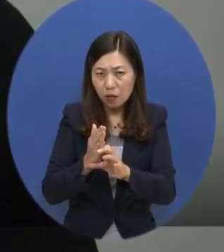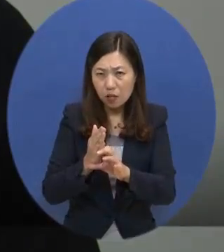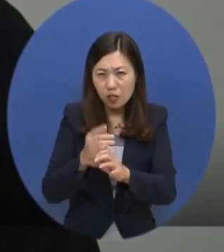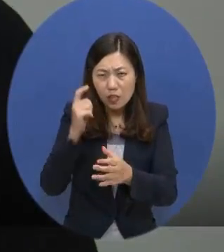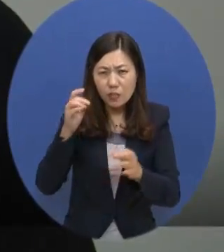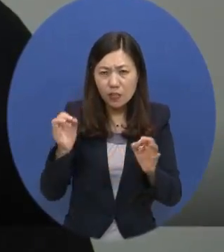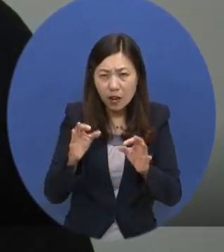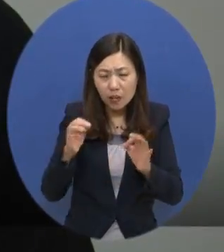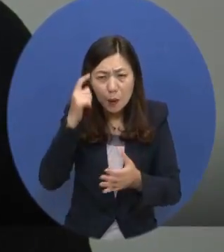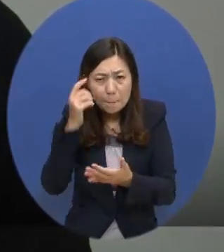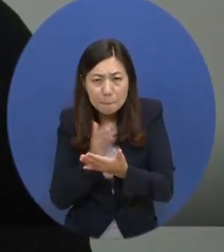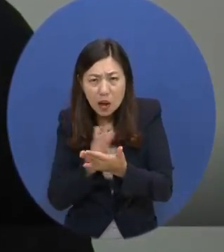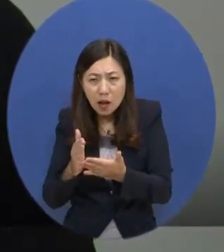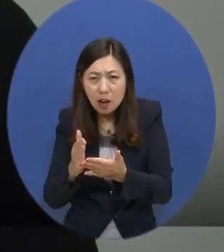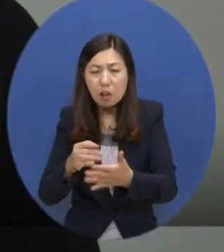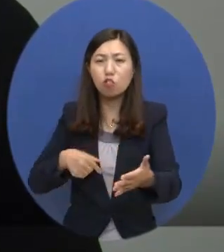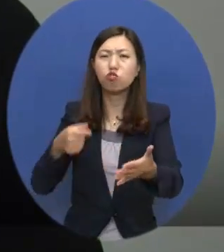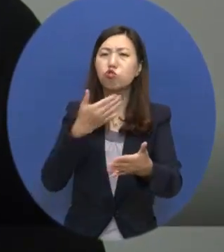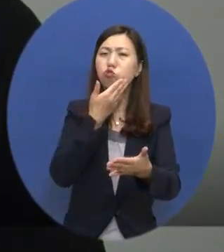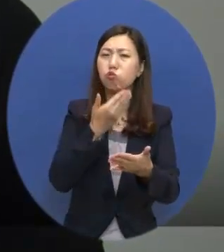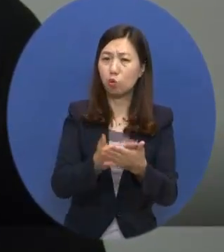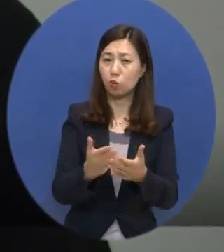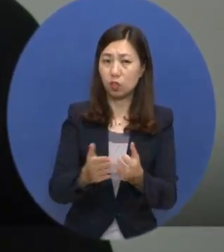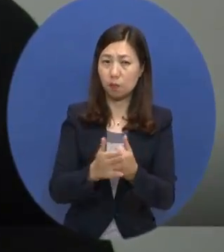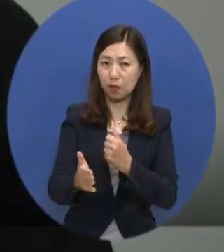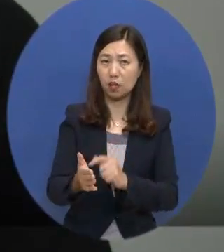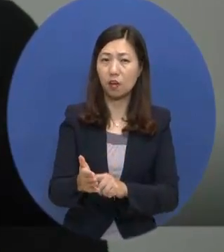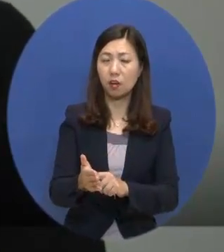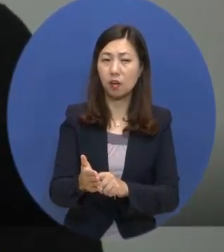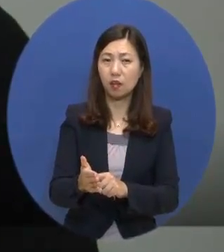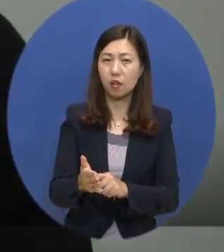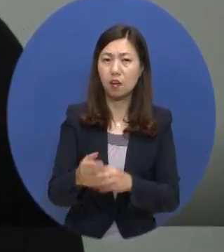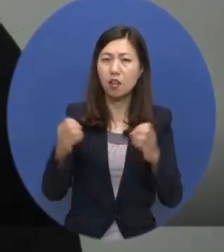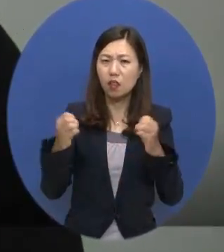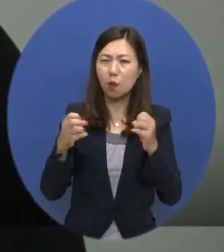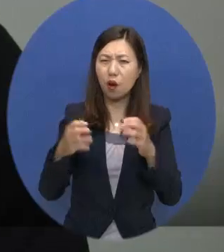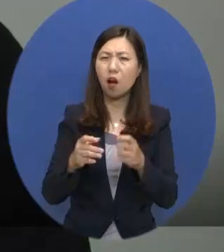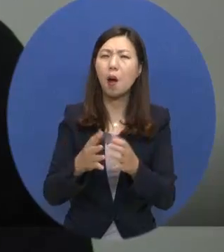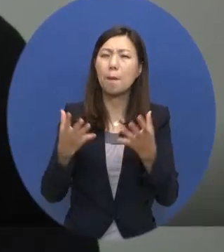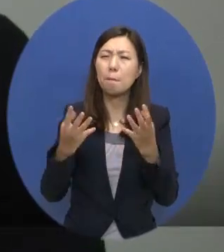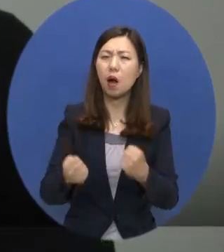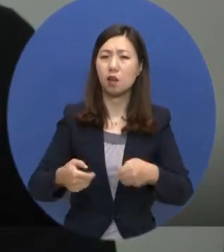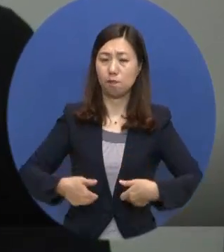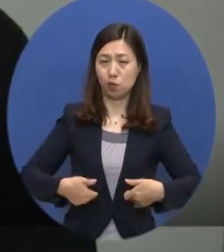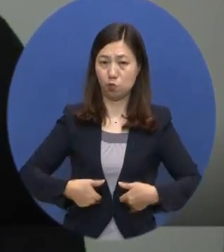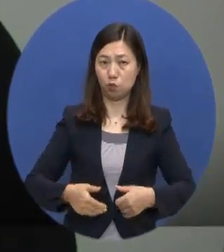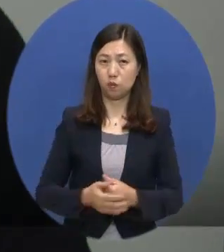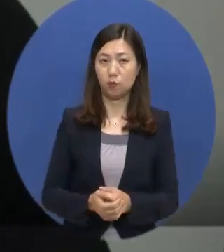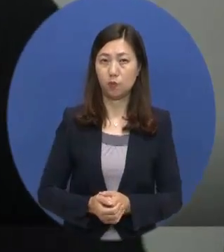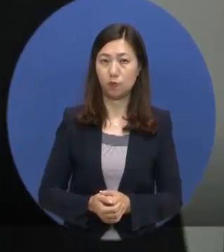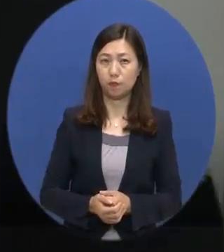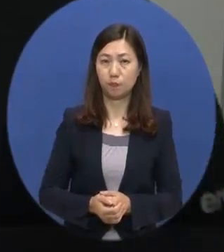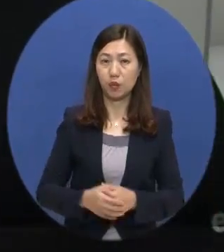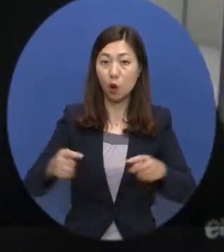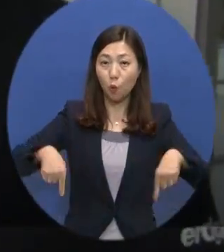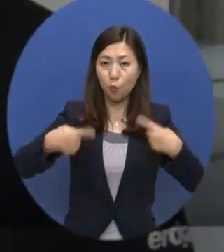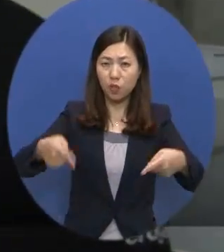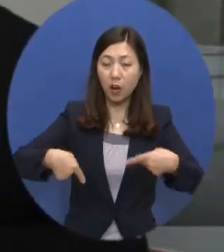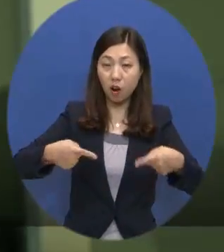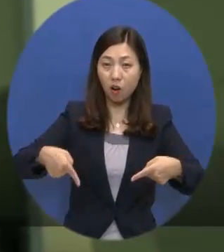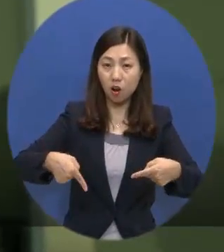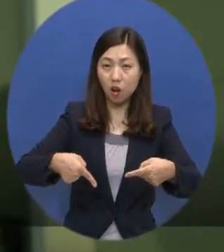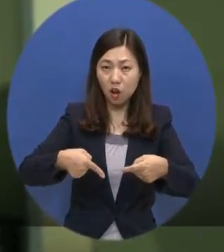굉장히 중요한데 그 이제 대화가 많이 이루어져야 돼요. 근데 휠체어 컬링 같은